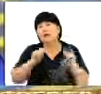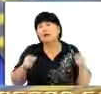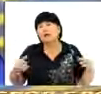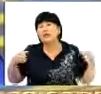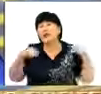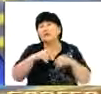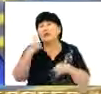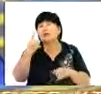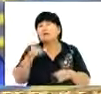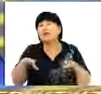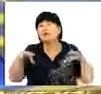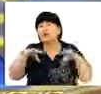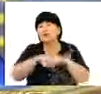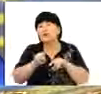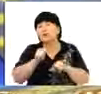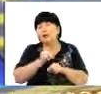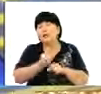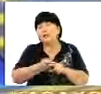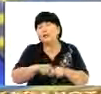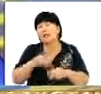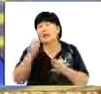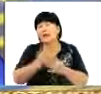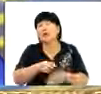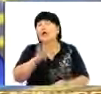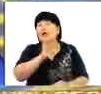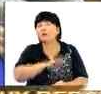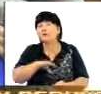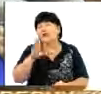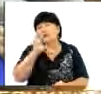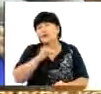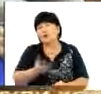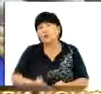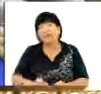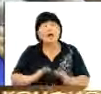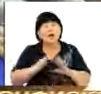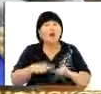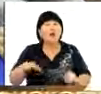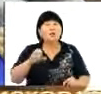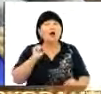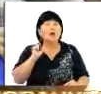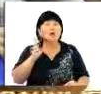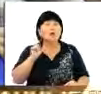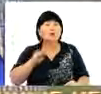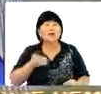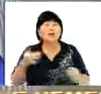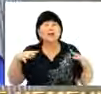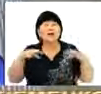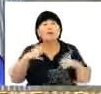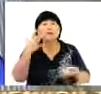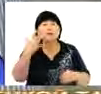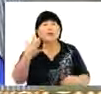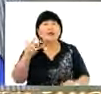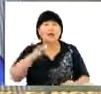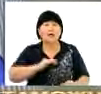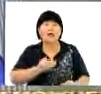объединить хозяйство в одну среду, что сделает эти льготы и преимущества доступными. В аульном округе Ахсуат в этом году объединились 5